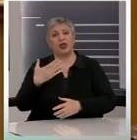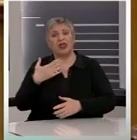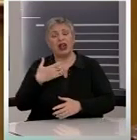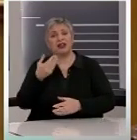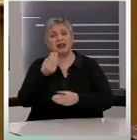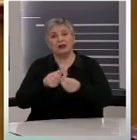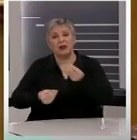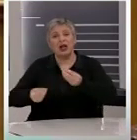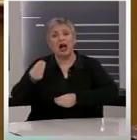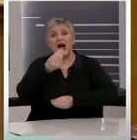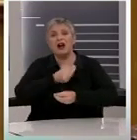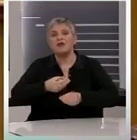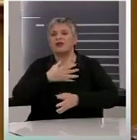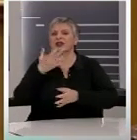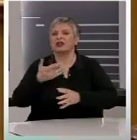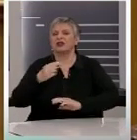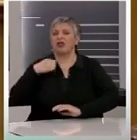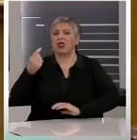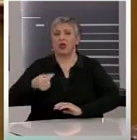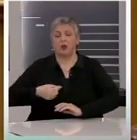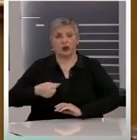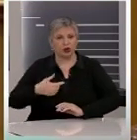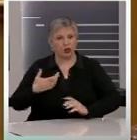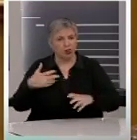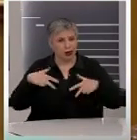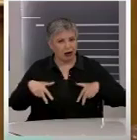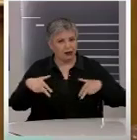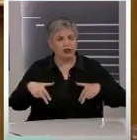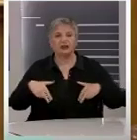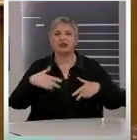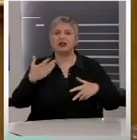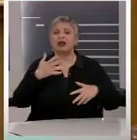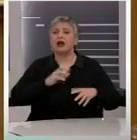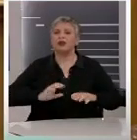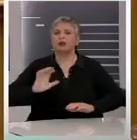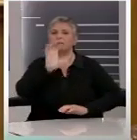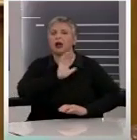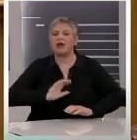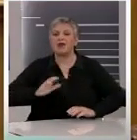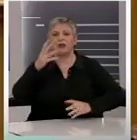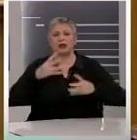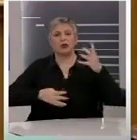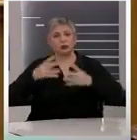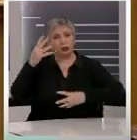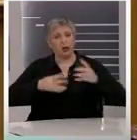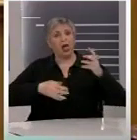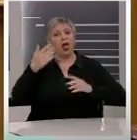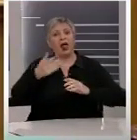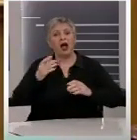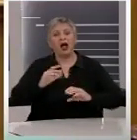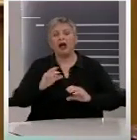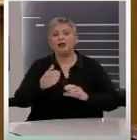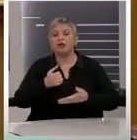επενδύσεων σε δημόσια αγαθά ή για ένα μεγαλύτερο ευρωπαϊκό προϋπολογισμό να βοηθήσει όλες τις οικονομίες της Ευρώπης και του